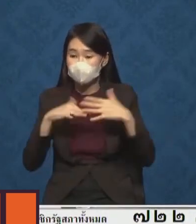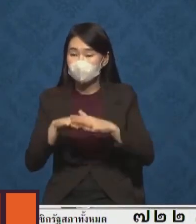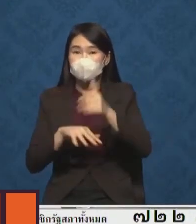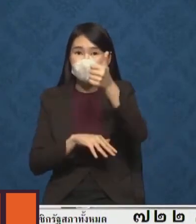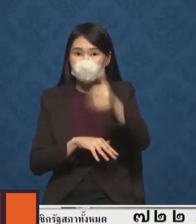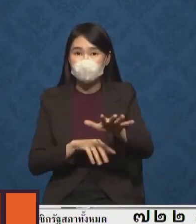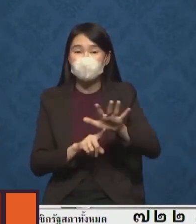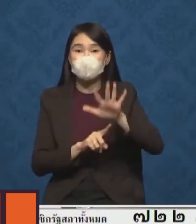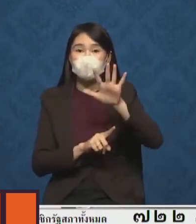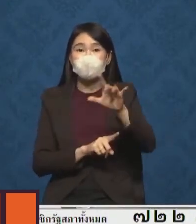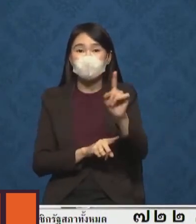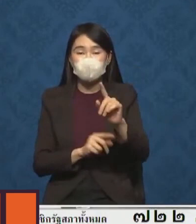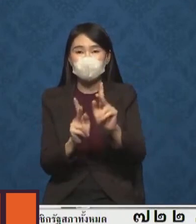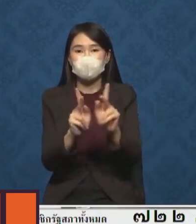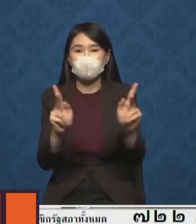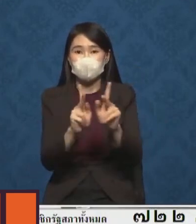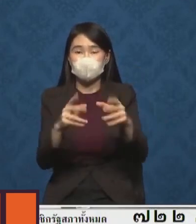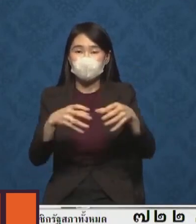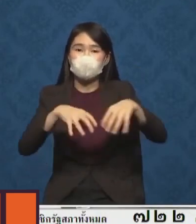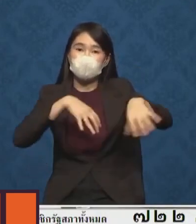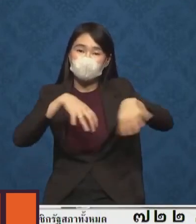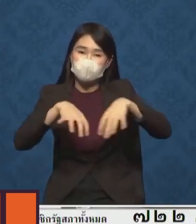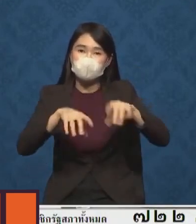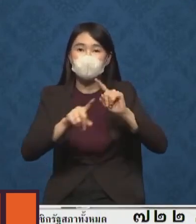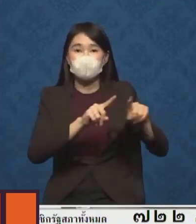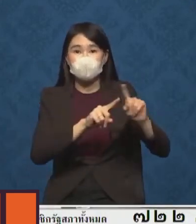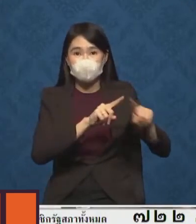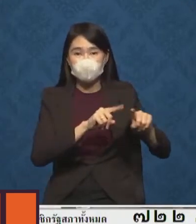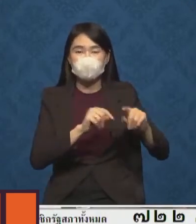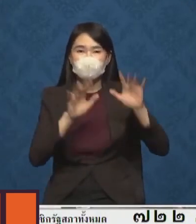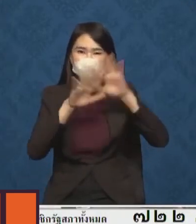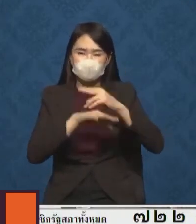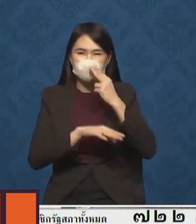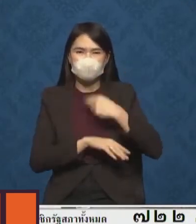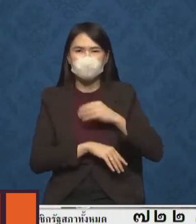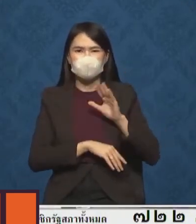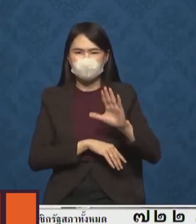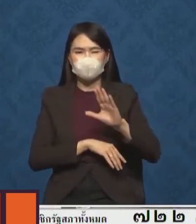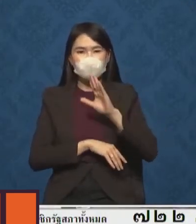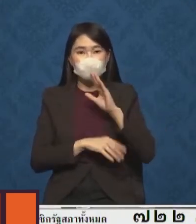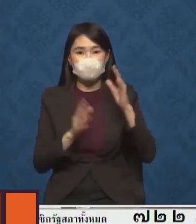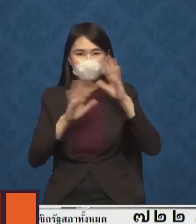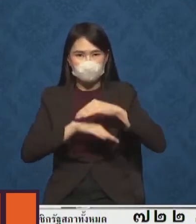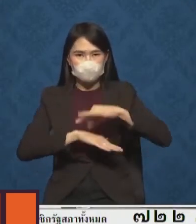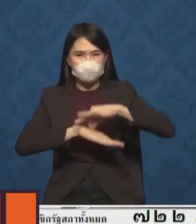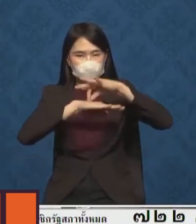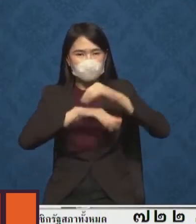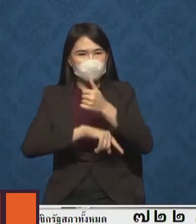องดูการย่บท